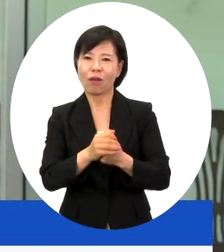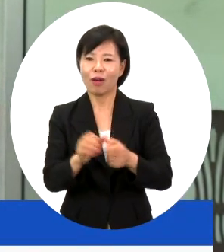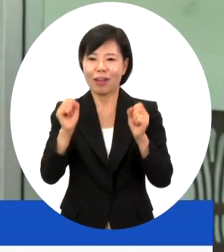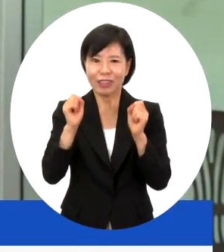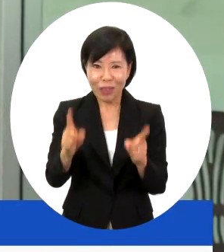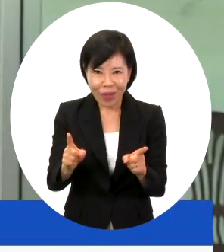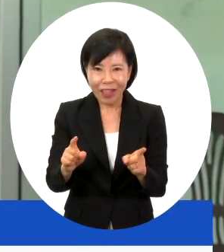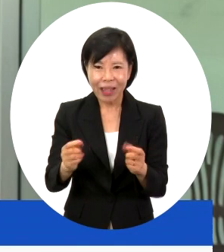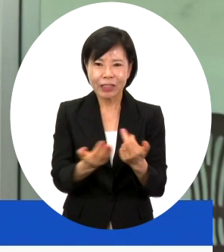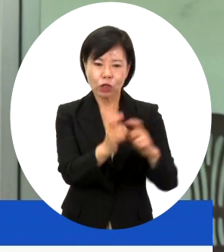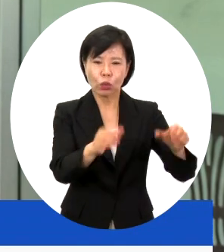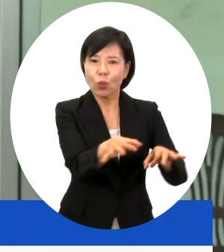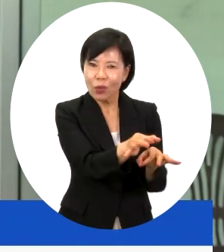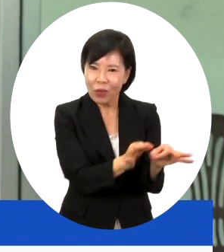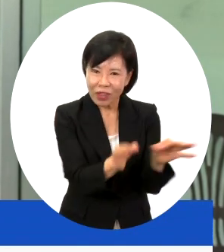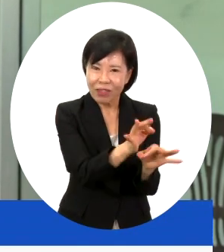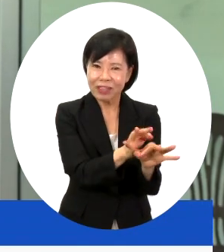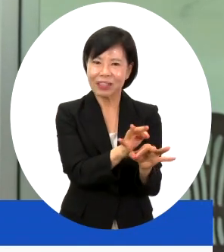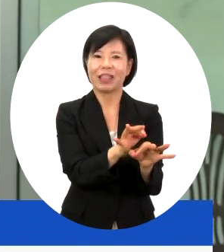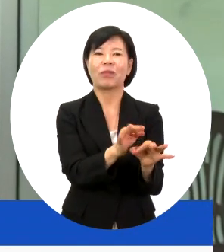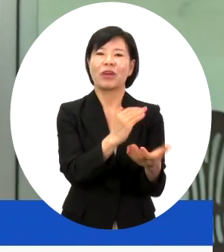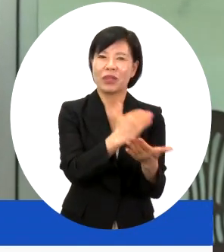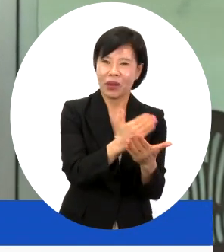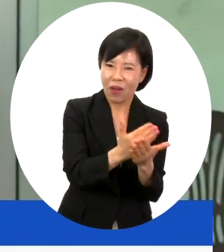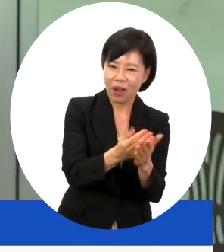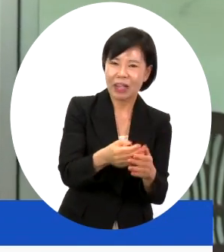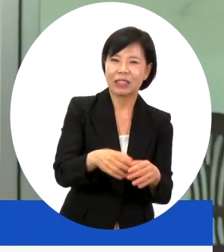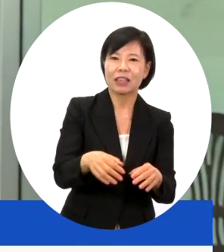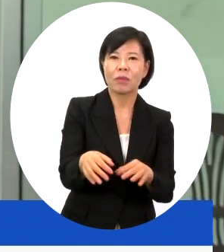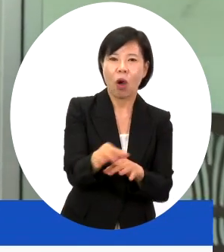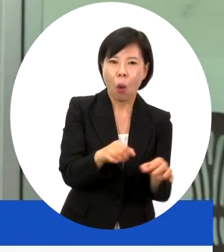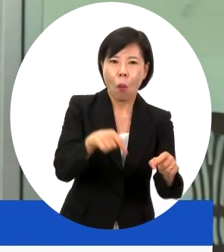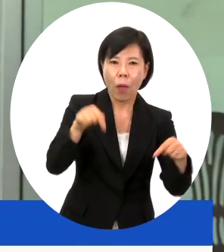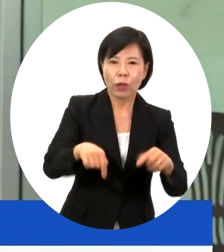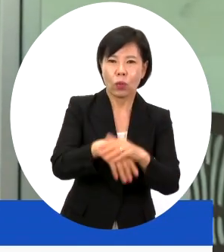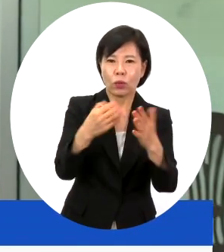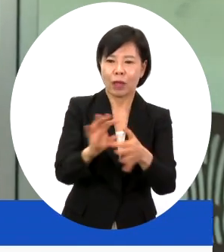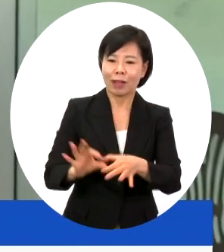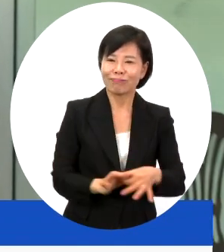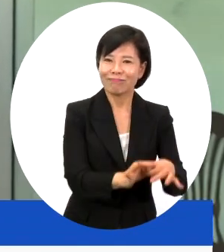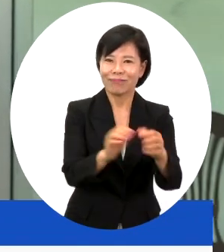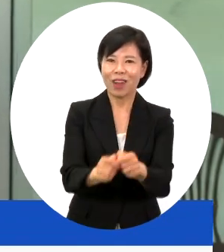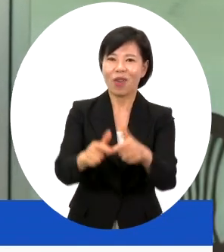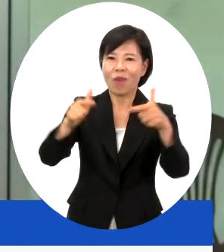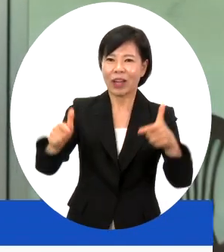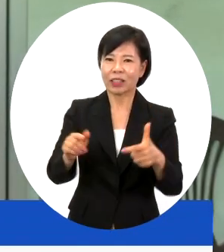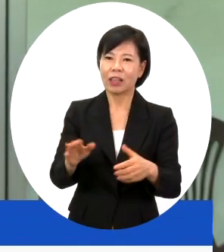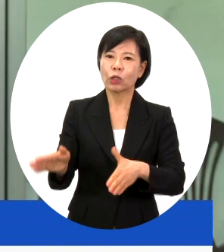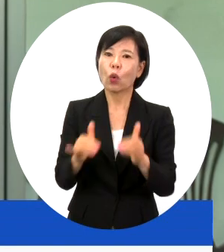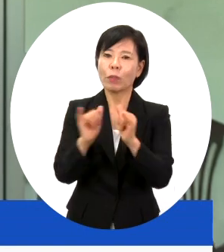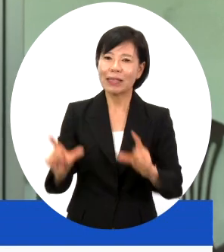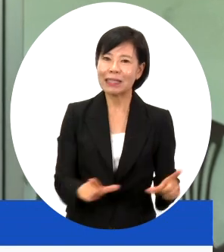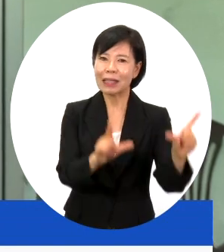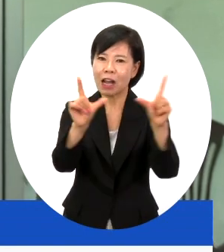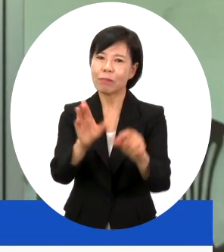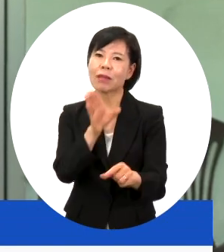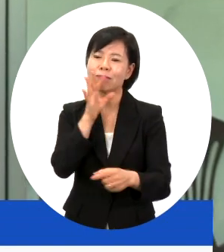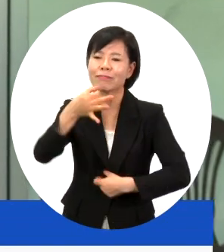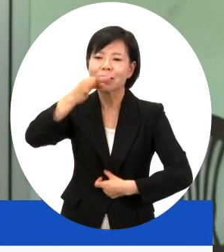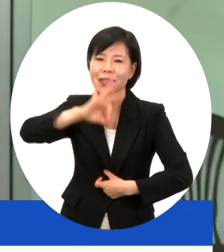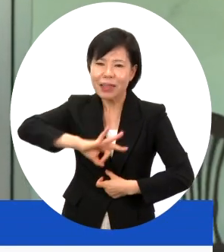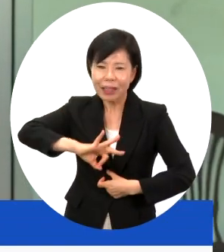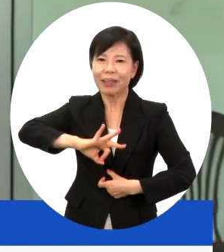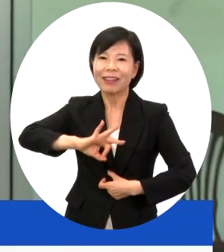있습니다. 이 기회를 살려 제주의 경제, 외교 네트워크를 전 세계로 확장하고 도민의 삶에 실질적 도움이